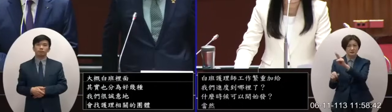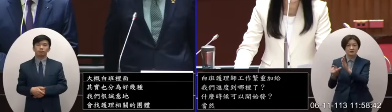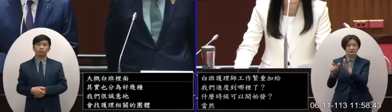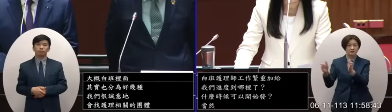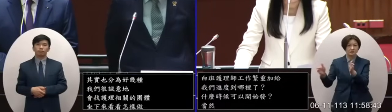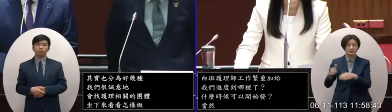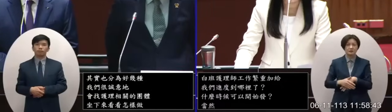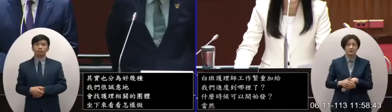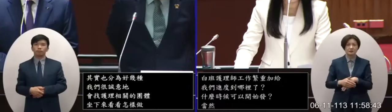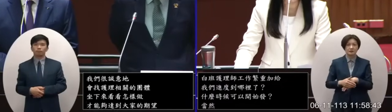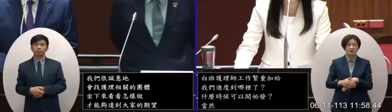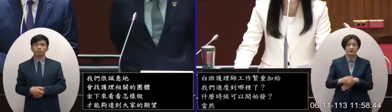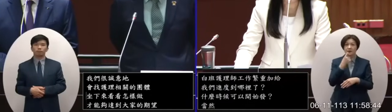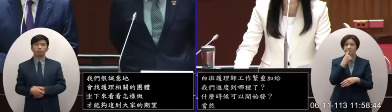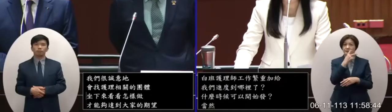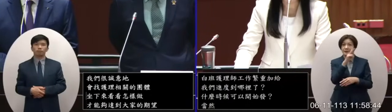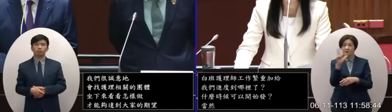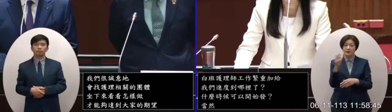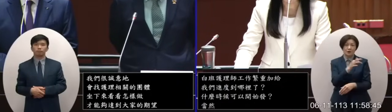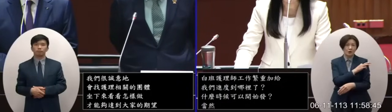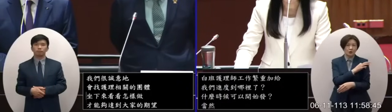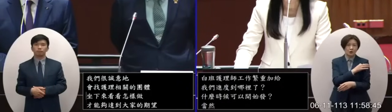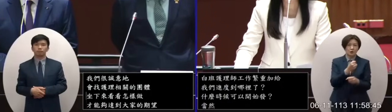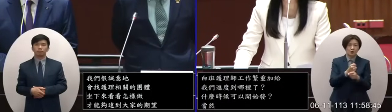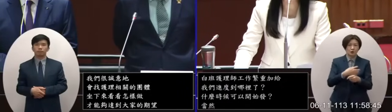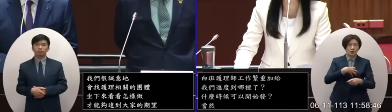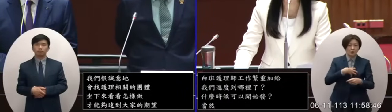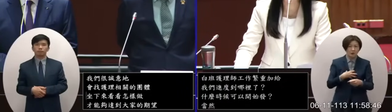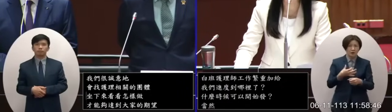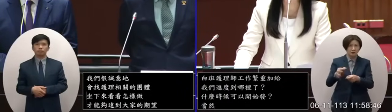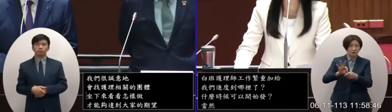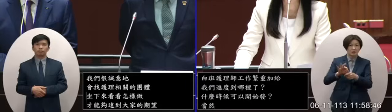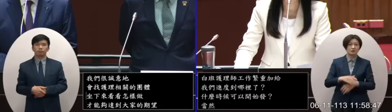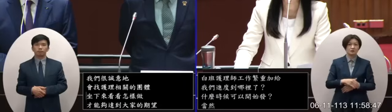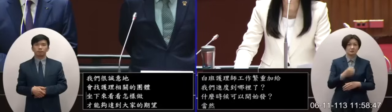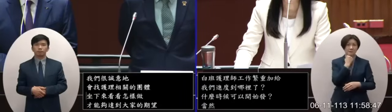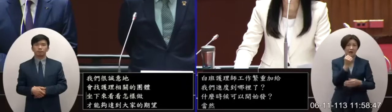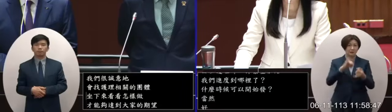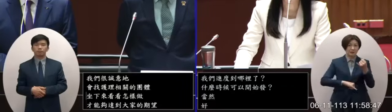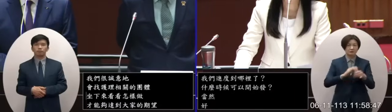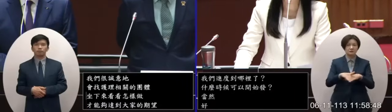来发放白班护理师工作繁重加急，这个承诺会不会跳票？